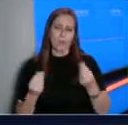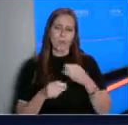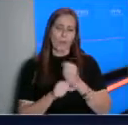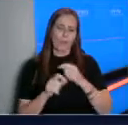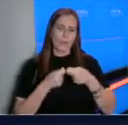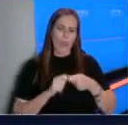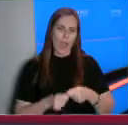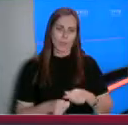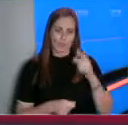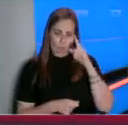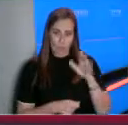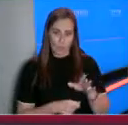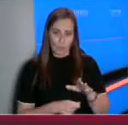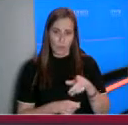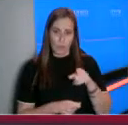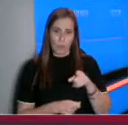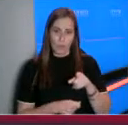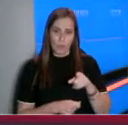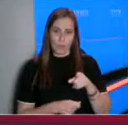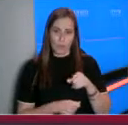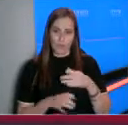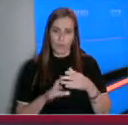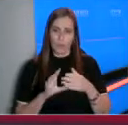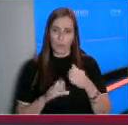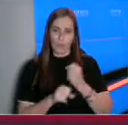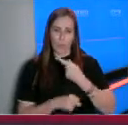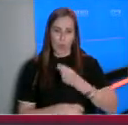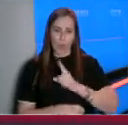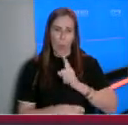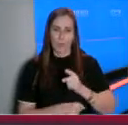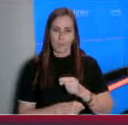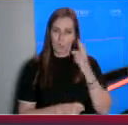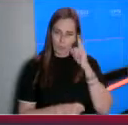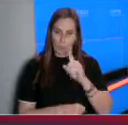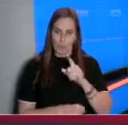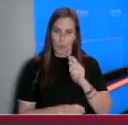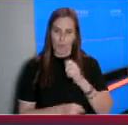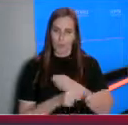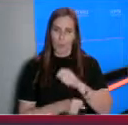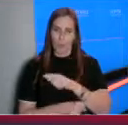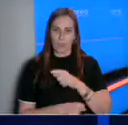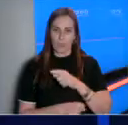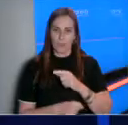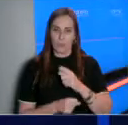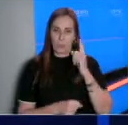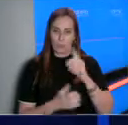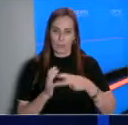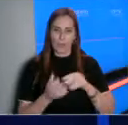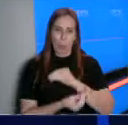האלה נסגרים באמצעות יכולת גולים. הוא לא יודע שהוא במשכן לילה, הוא מתכוון